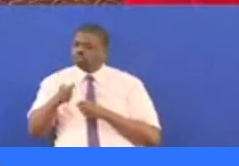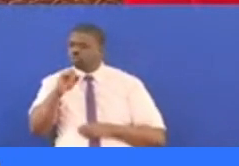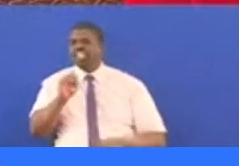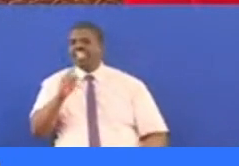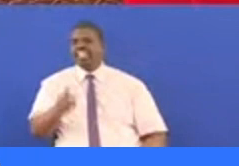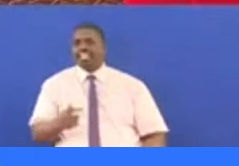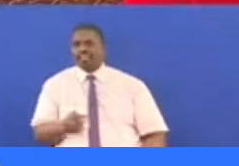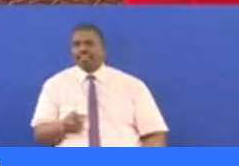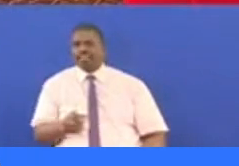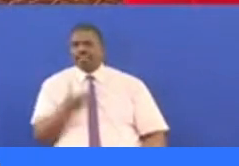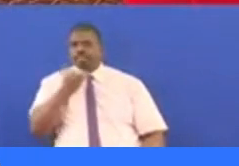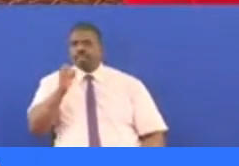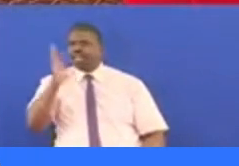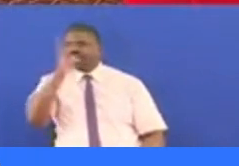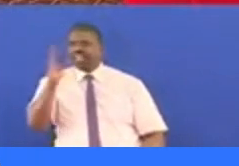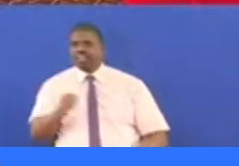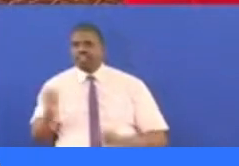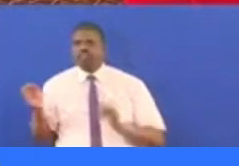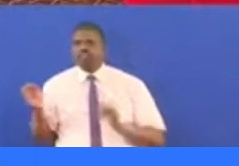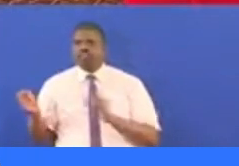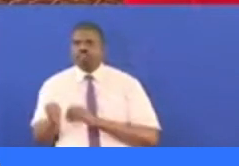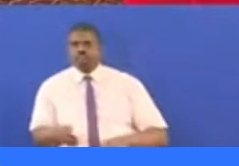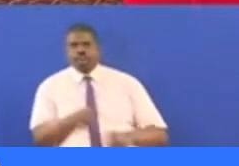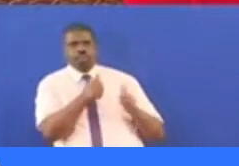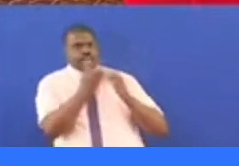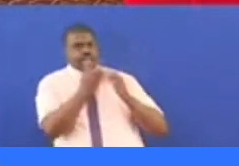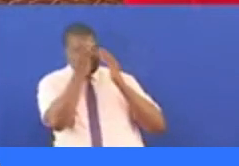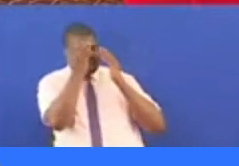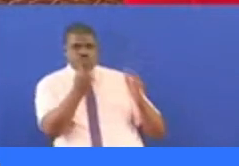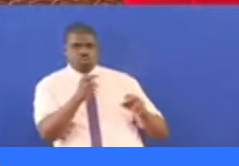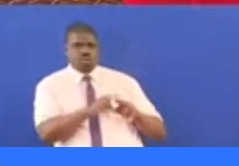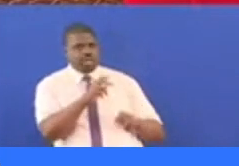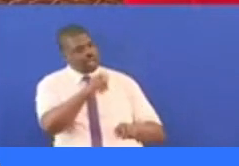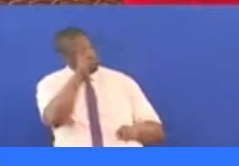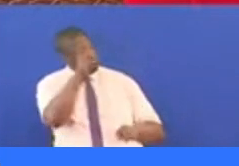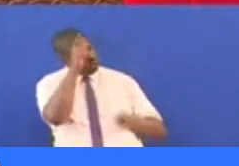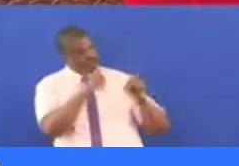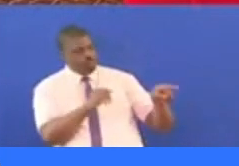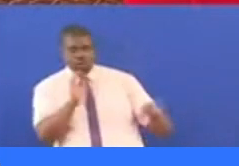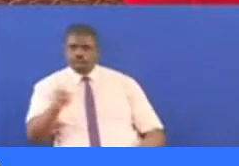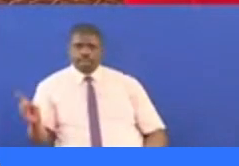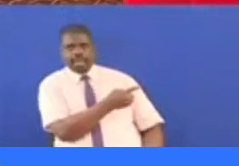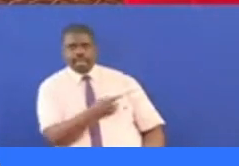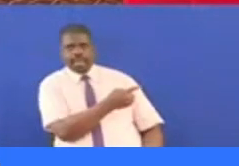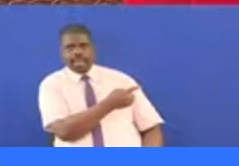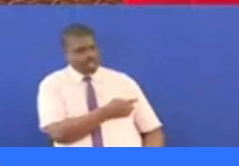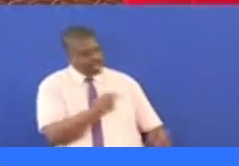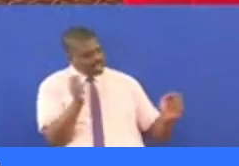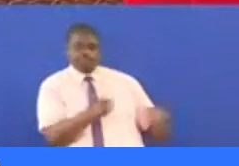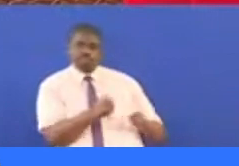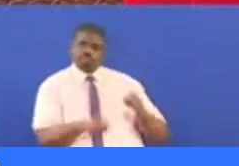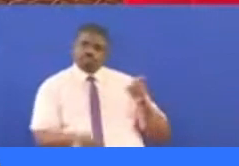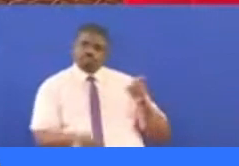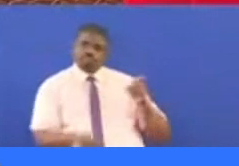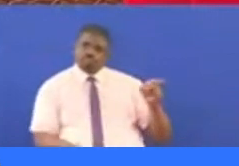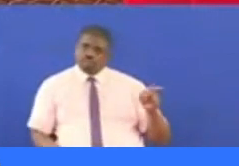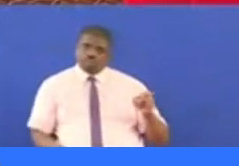hajawahi kufuga, yeye mwenyewe hajui hata tabia ya kukana ng'ombe, afu unamwambia akaenda akafuge? Mheshimiwa Mwenyekiti, kukana